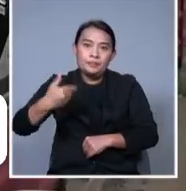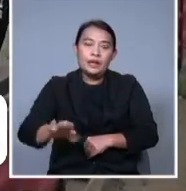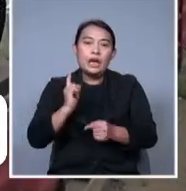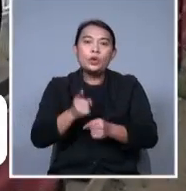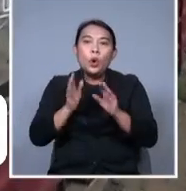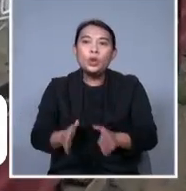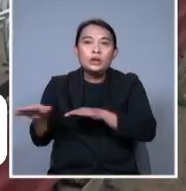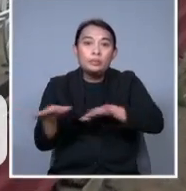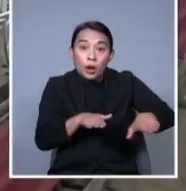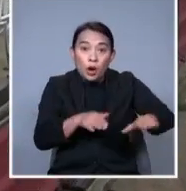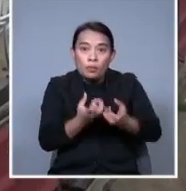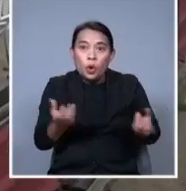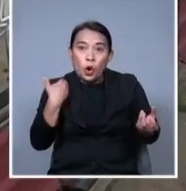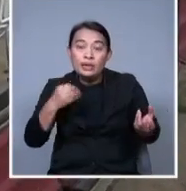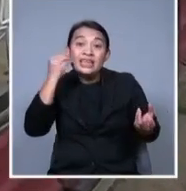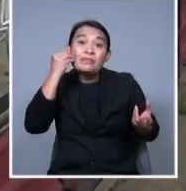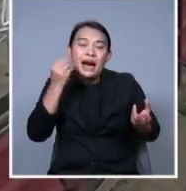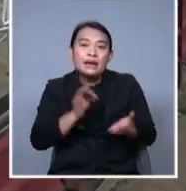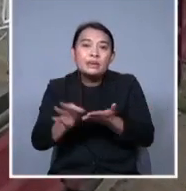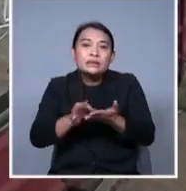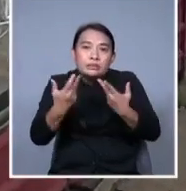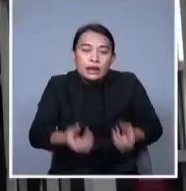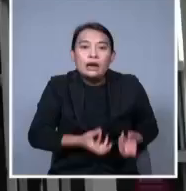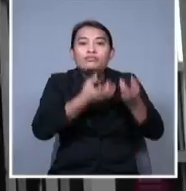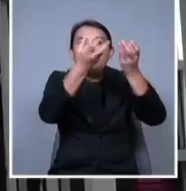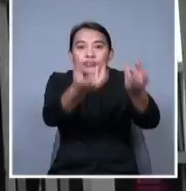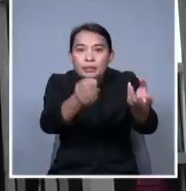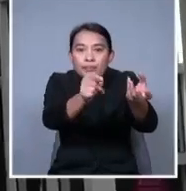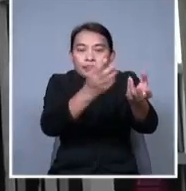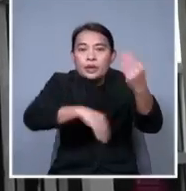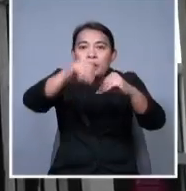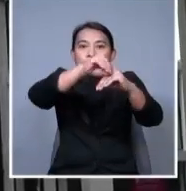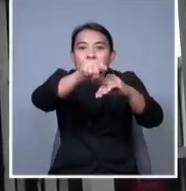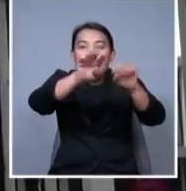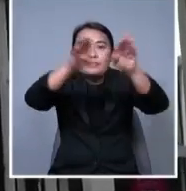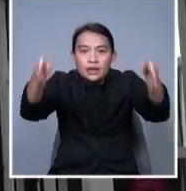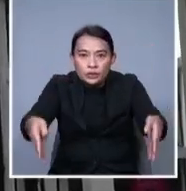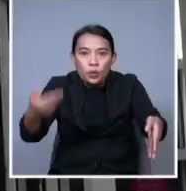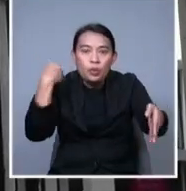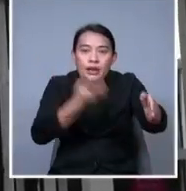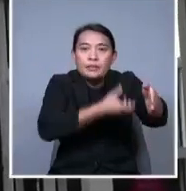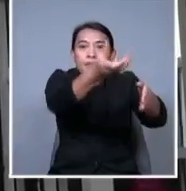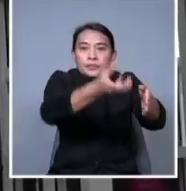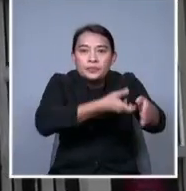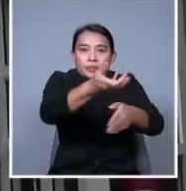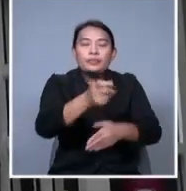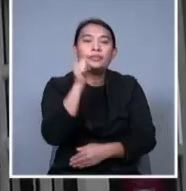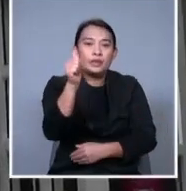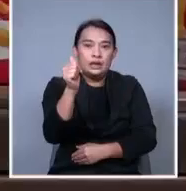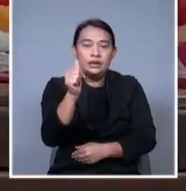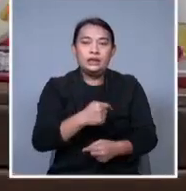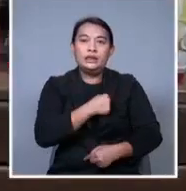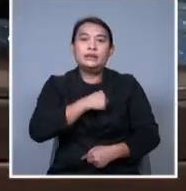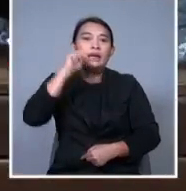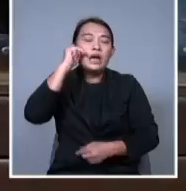ร้อมนำของที่มีที่บ้านเนี่ยหรือว่าไปซื้อหามามาเติมมาใส่ในตู้เรียงรายเอาไว้นะครับก็ถือได้ว่าเป็นสะพานบุญปันน้ำใจ